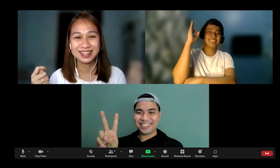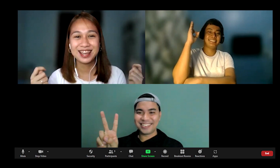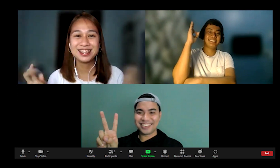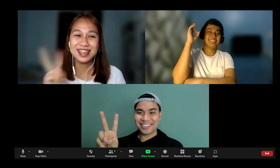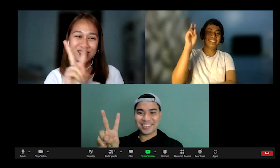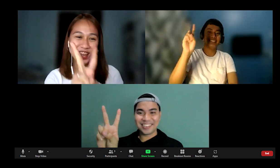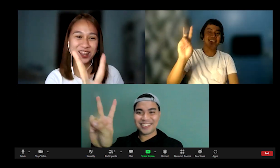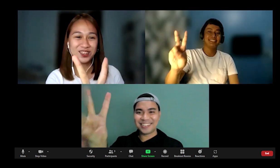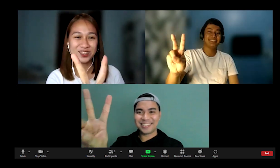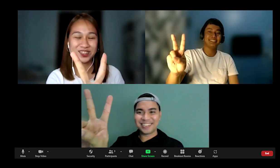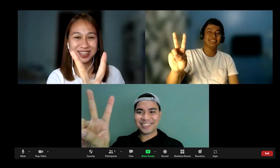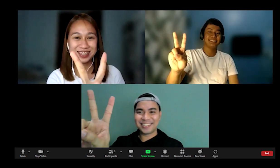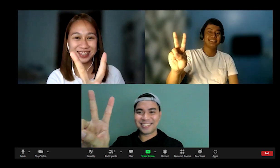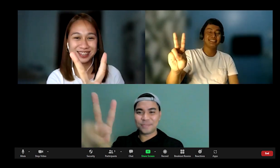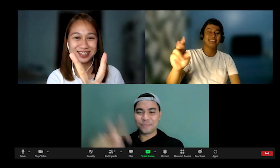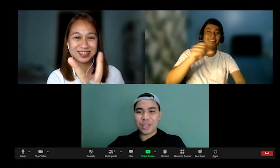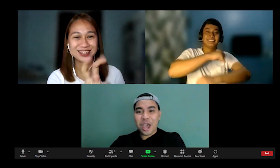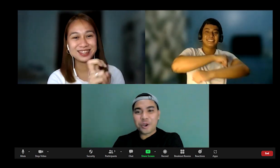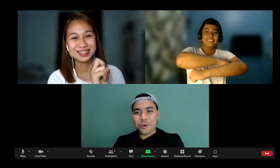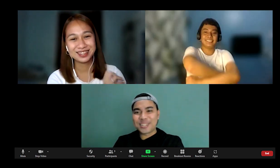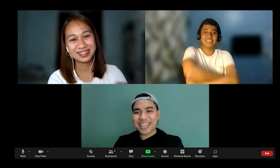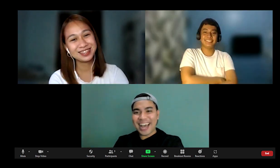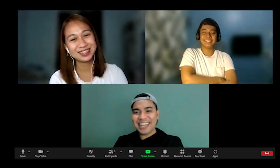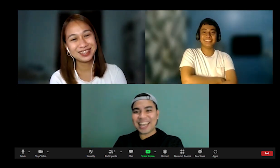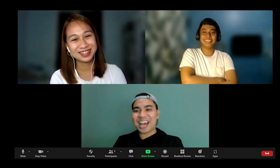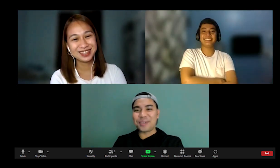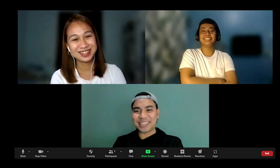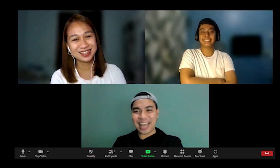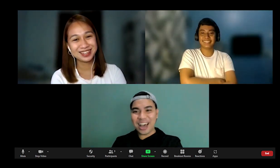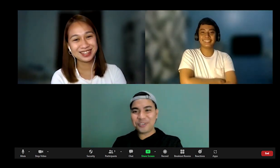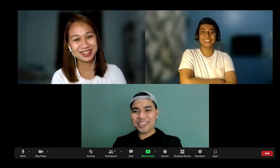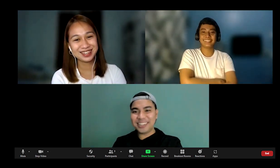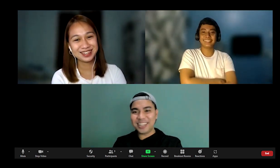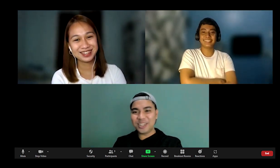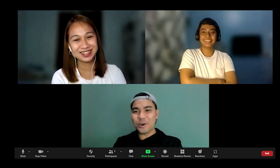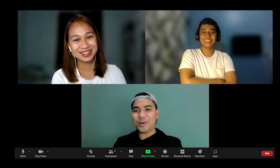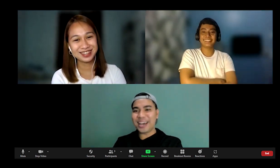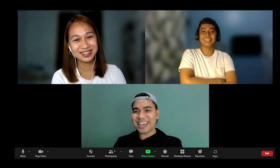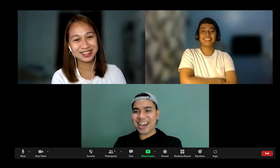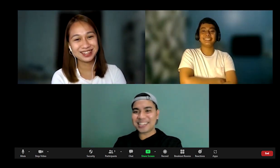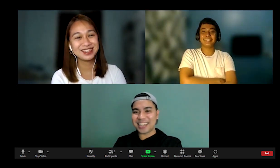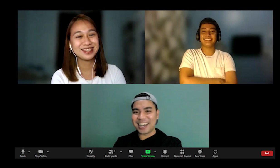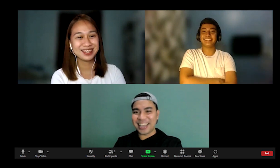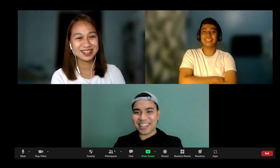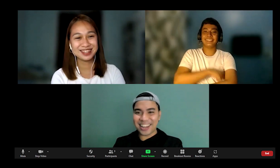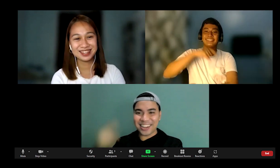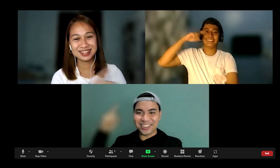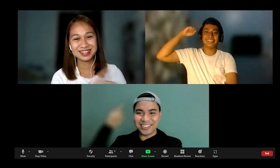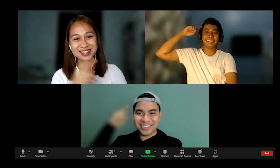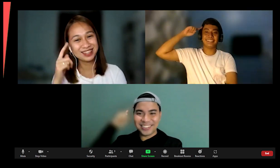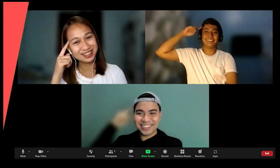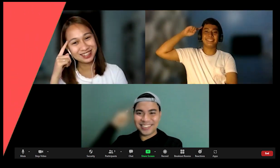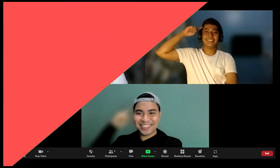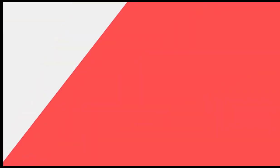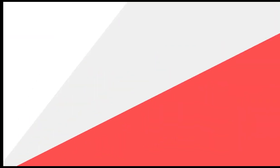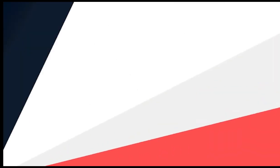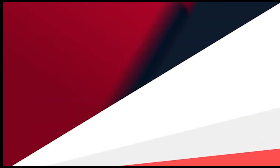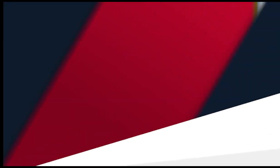Season 2 Kung saan ang kabataang Fernandino ay angat sa angking talim